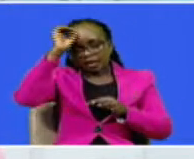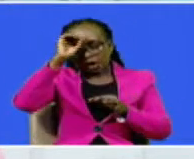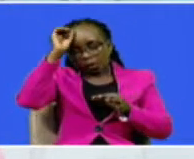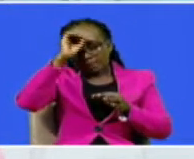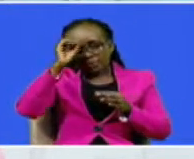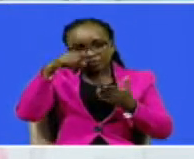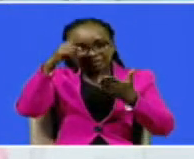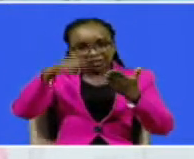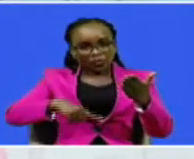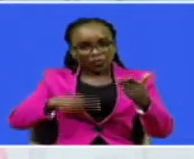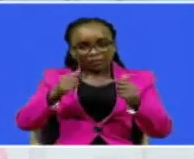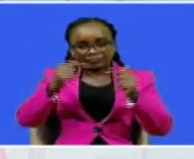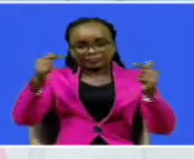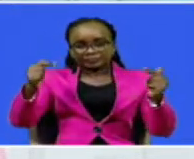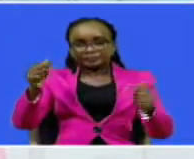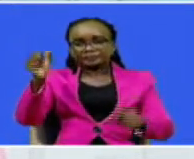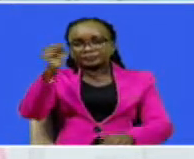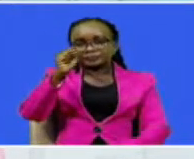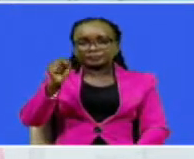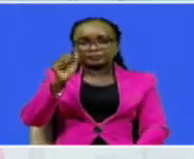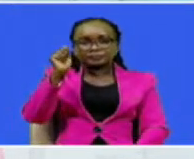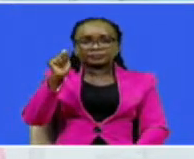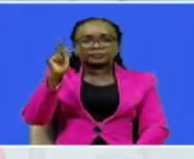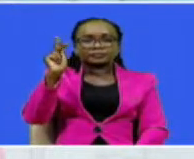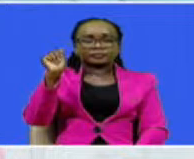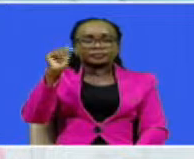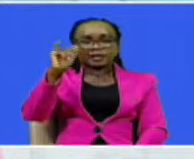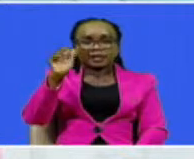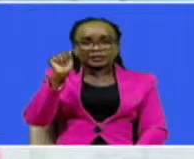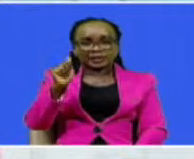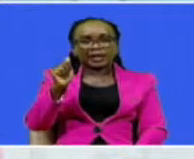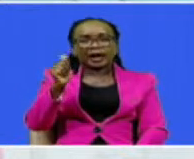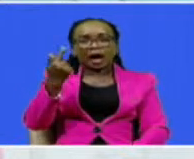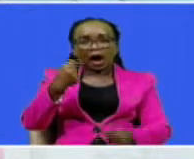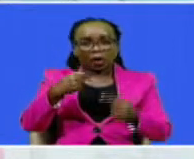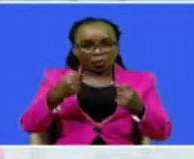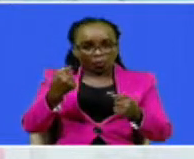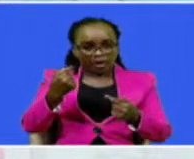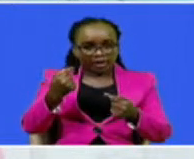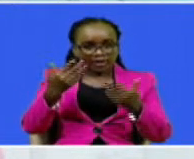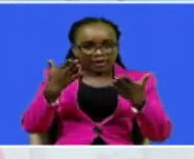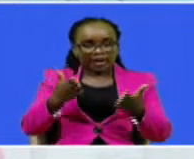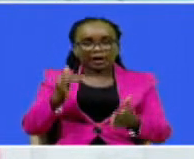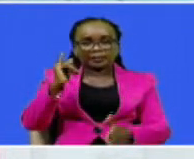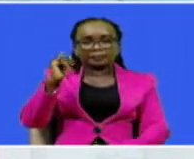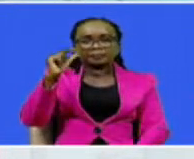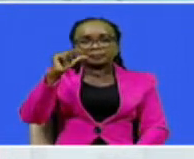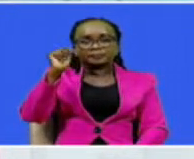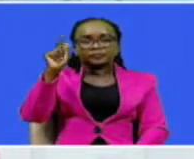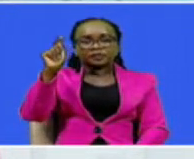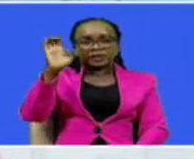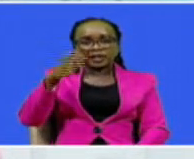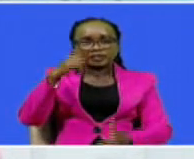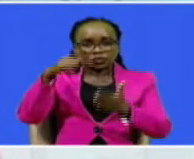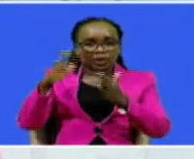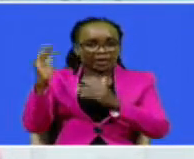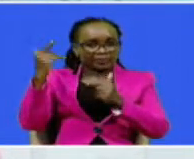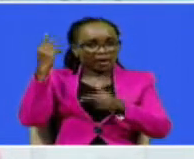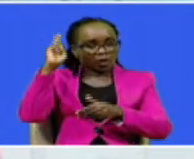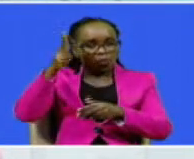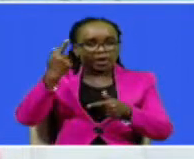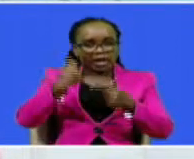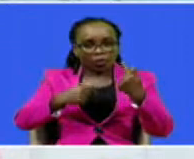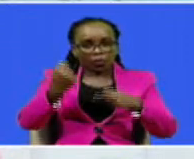imeonyesha kwamba mpinzani wake Johnson Sakaja ana umaarufu zaidi kumliko. Igathe ameelezea kwamba na matumaini ataibuka mshindi